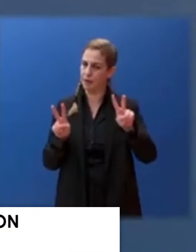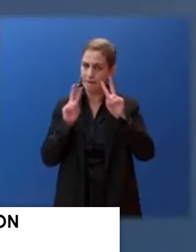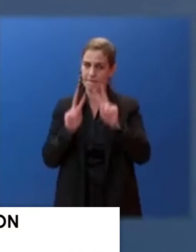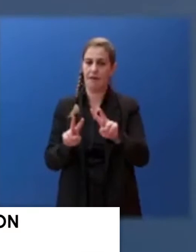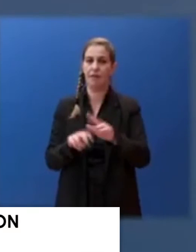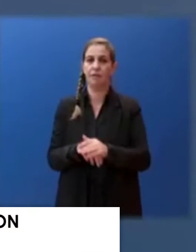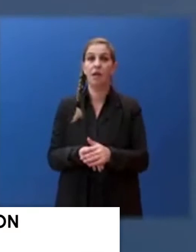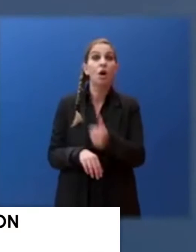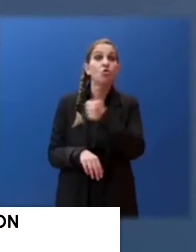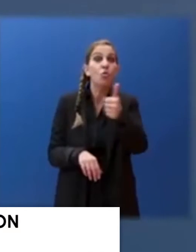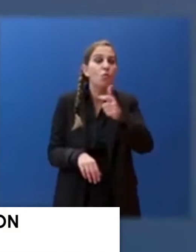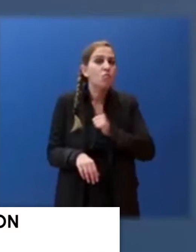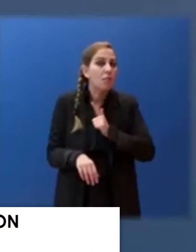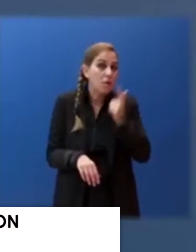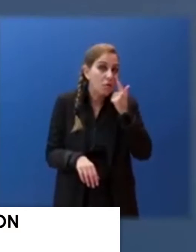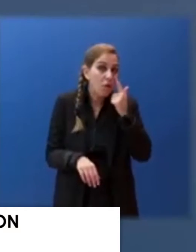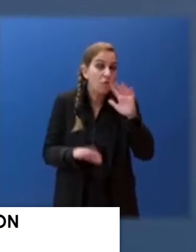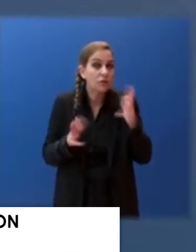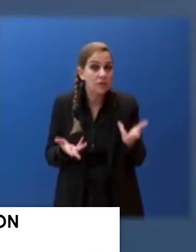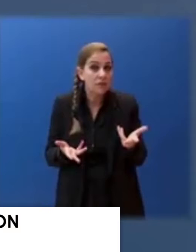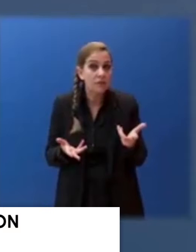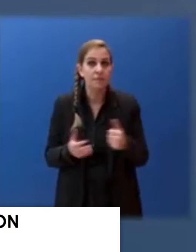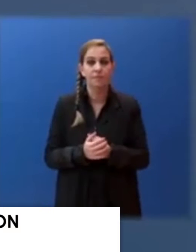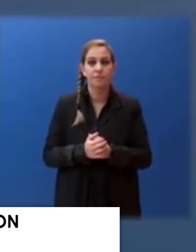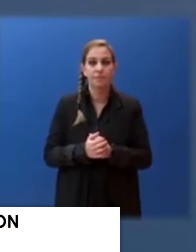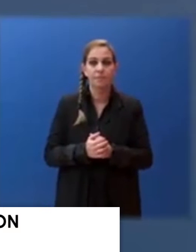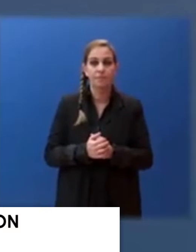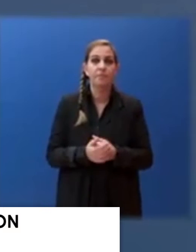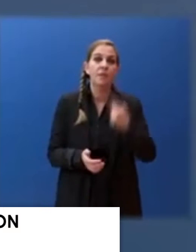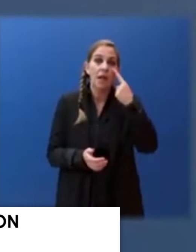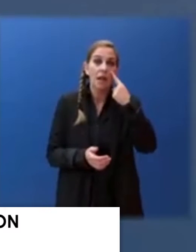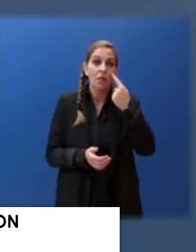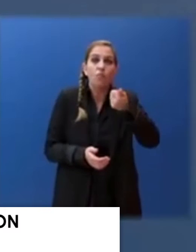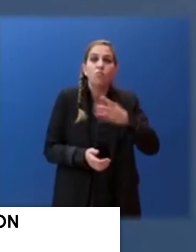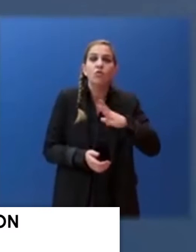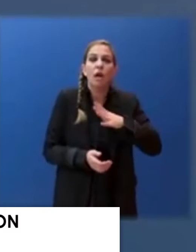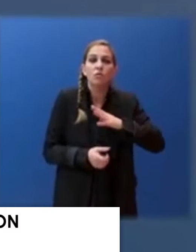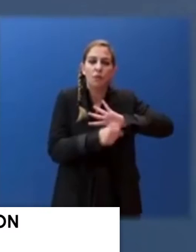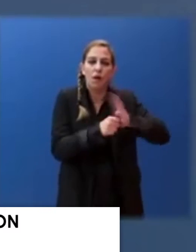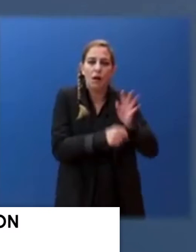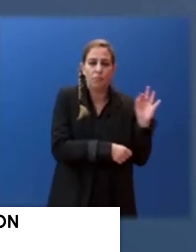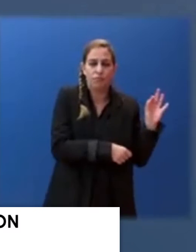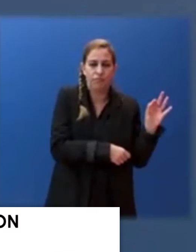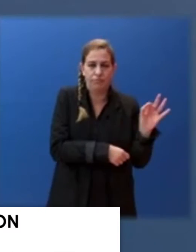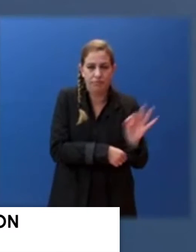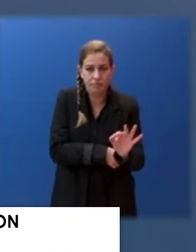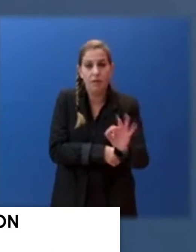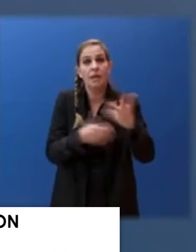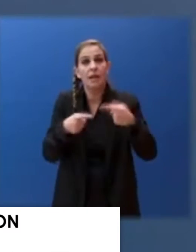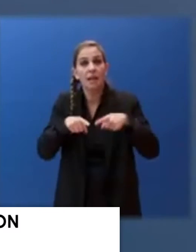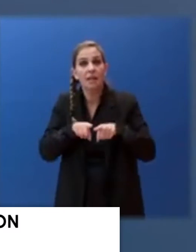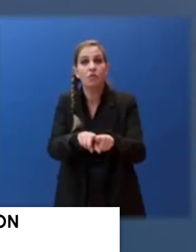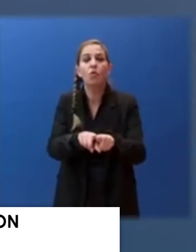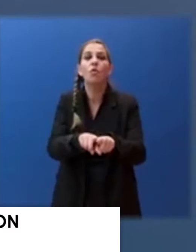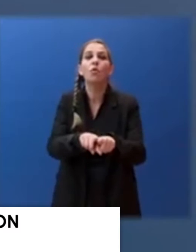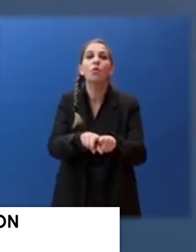το οποίο μένει να δούμε από εδώ και πέρα είναι να υπάρξει μία εναρμόνιση του επιδημιολογικού φορτίου στην επικράτεια και μία ταχύτερη πτώση του